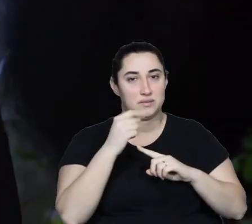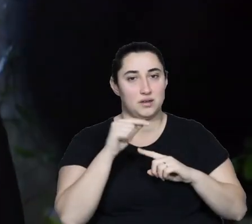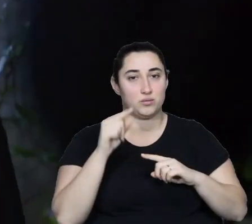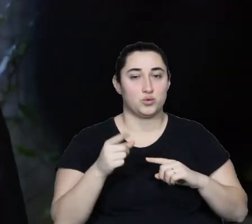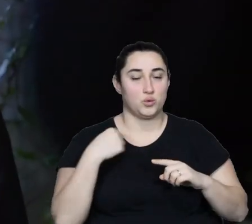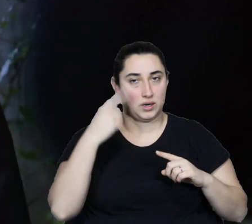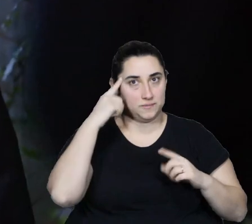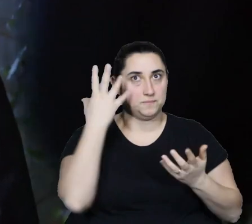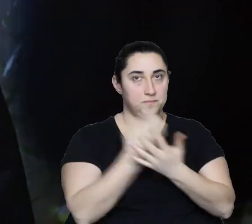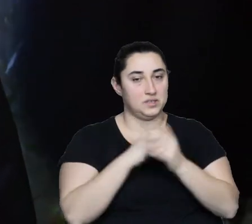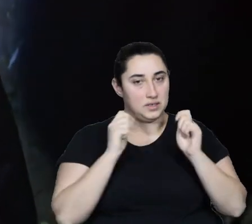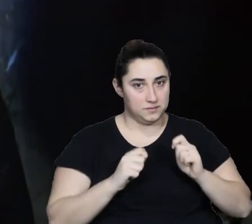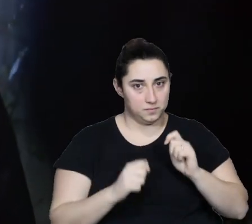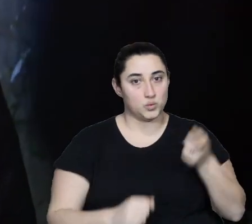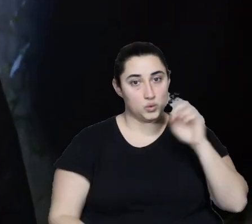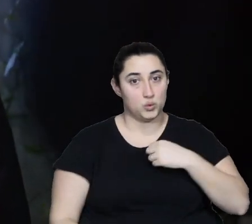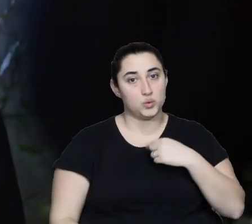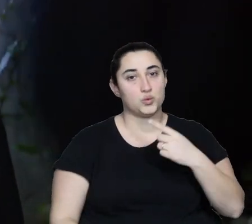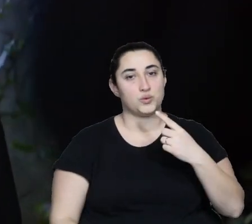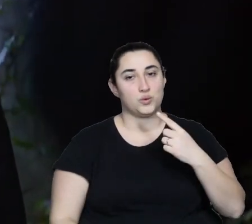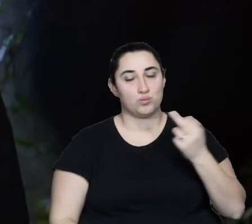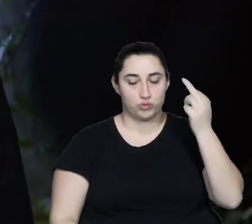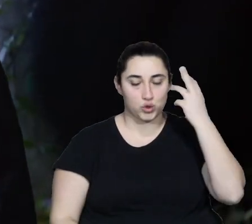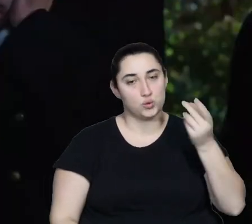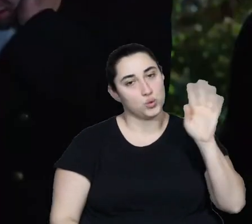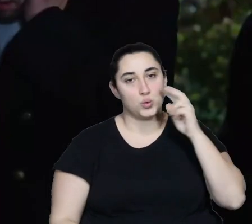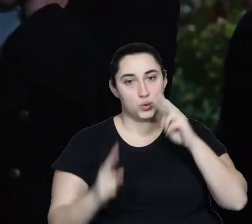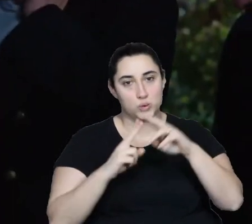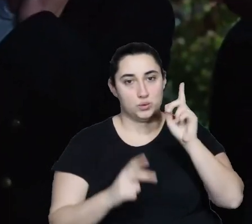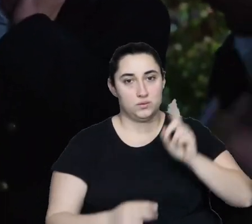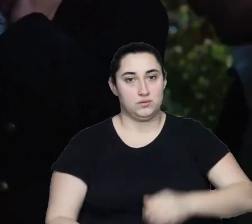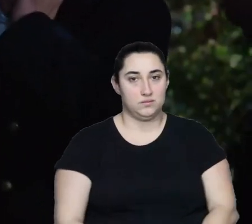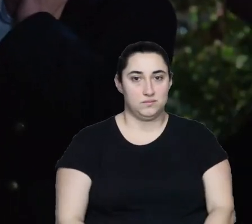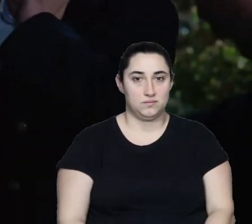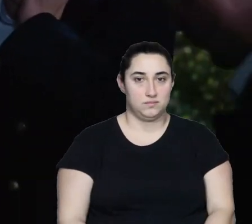bunu yazdım bir kenara. Gafil avladın ama sonra görüşeceğiz.